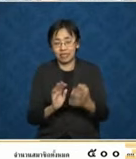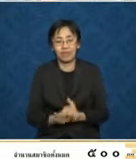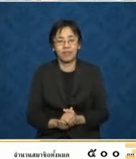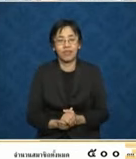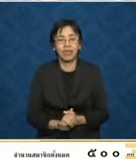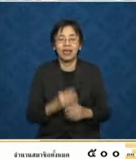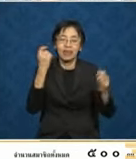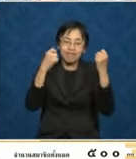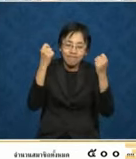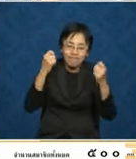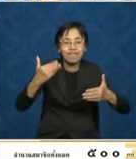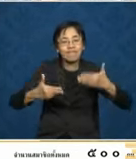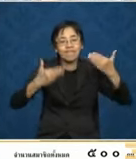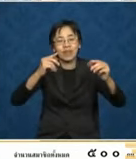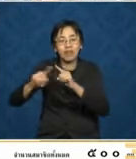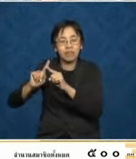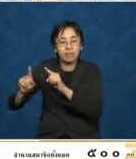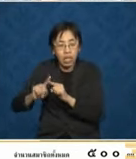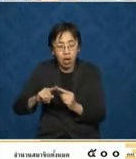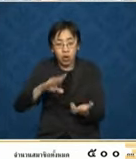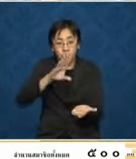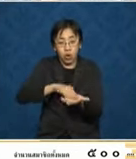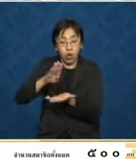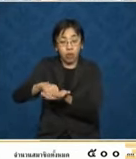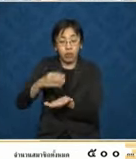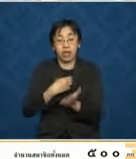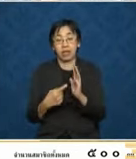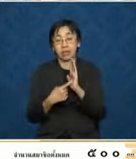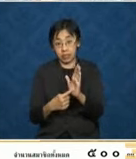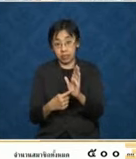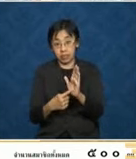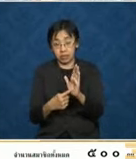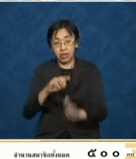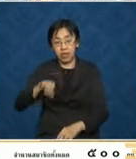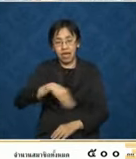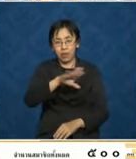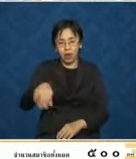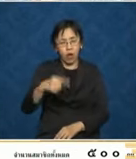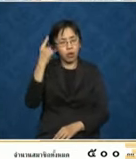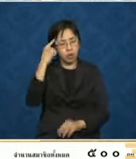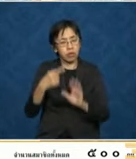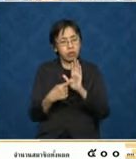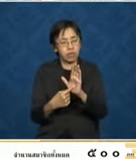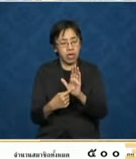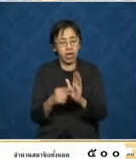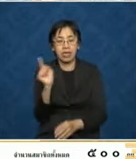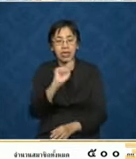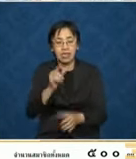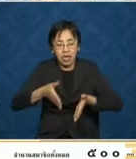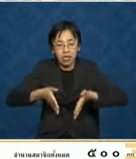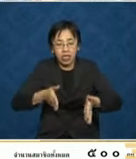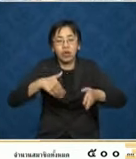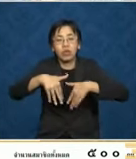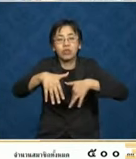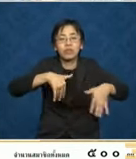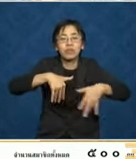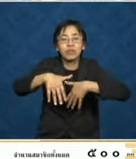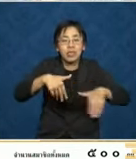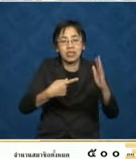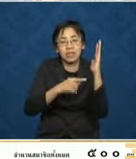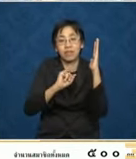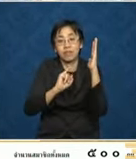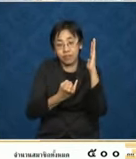ศกาลครับเท่าที่ทราบแล้วมีข้อมูลและอยากจะยกกรณีศึกษามาเป็นตัวอย่างครับคือที่ถนนคนเดินจังหวัดประจวบ